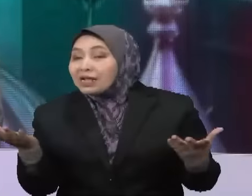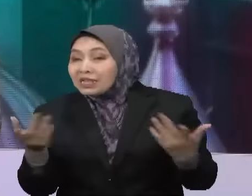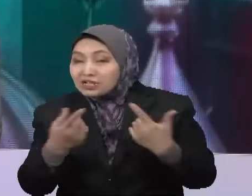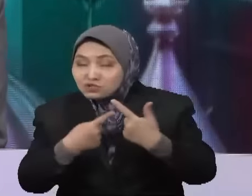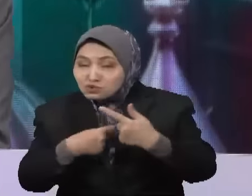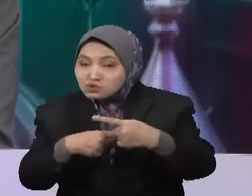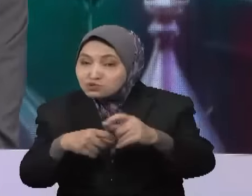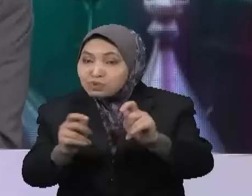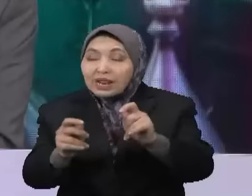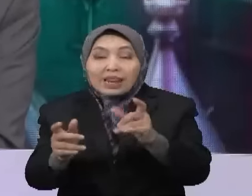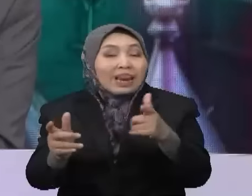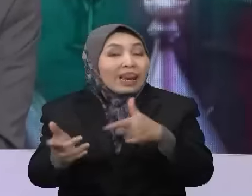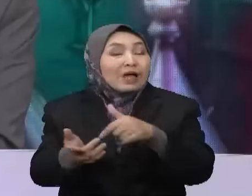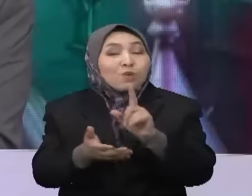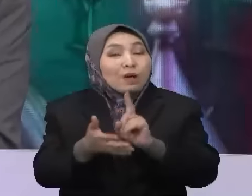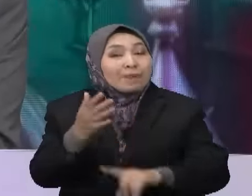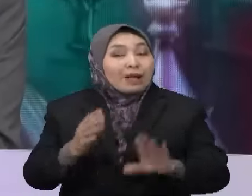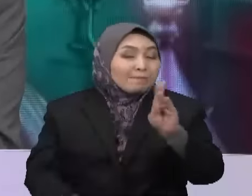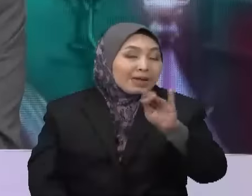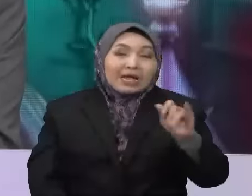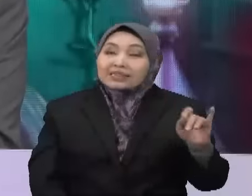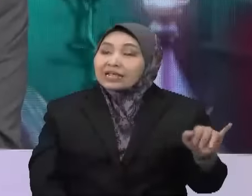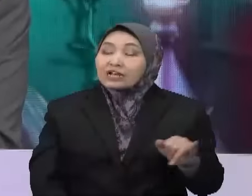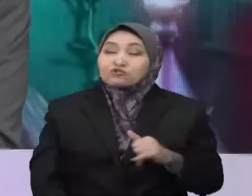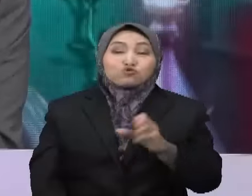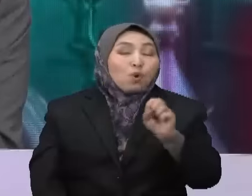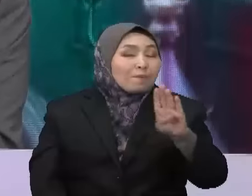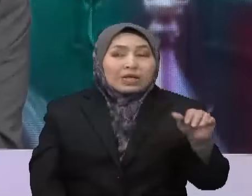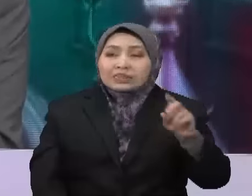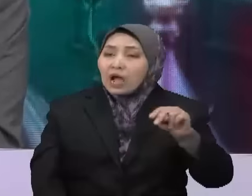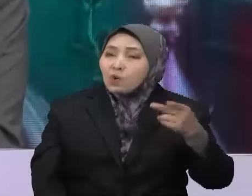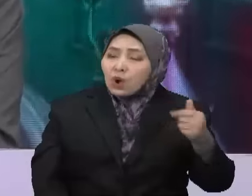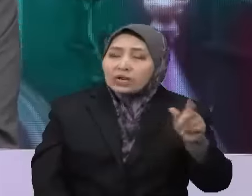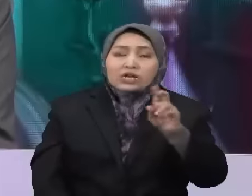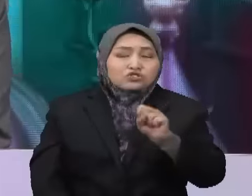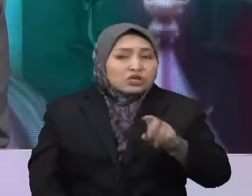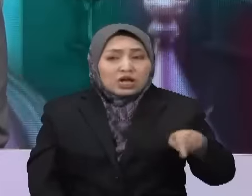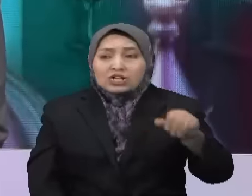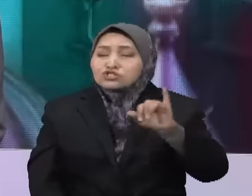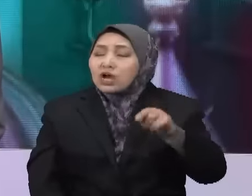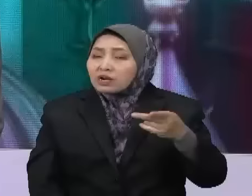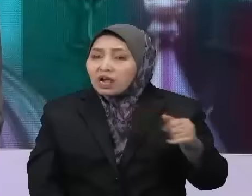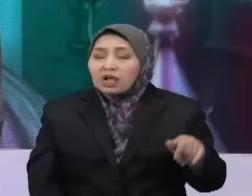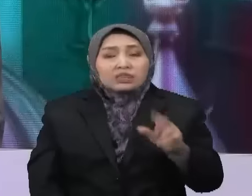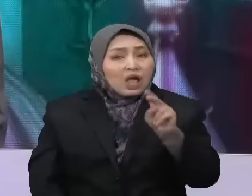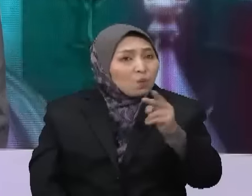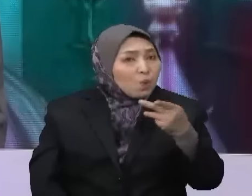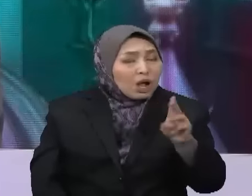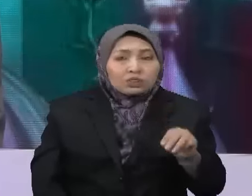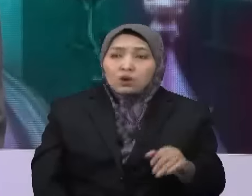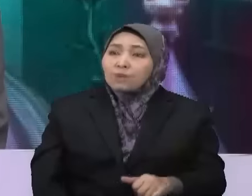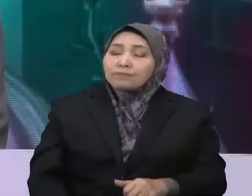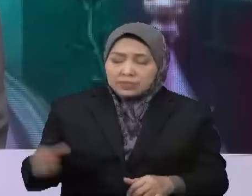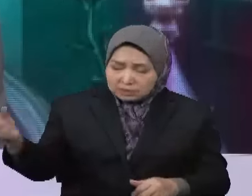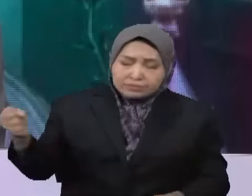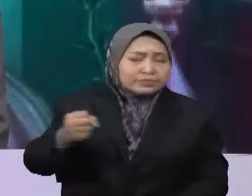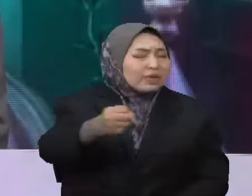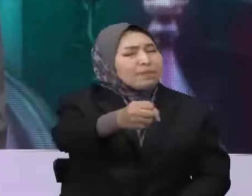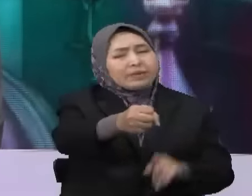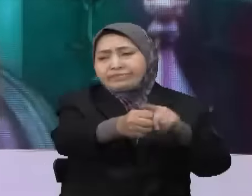ni lagu apa? Bayati ke? Sobah, Hijaz, Nahawan, Rasikah, Jiharkah? Nahawan. Oh, bagi mic.